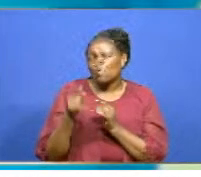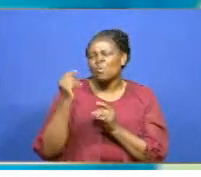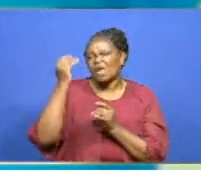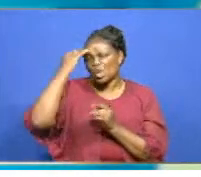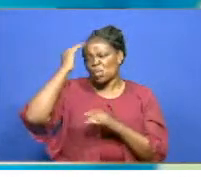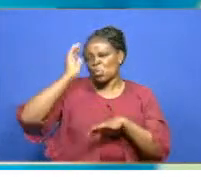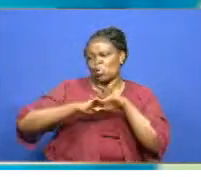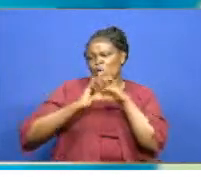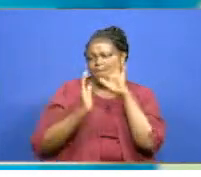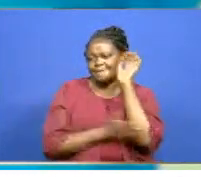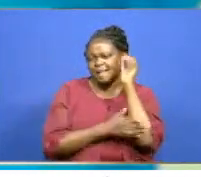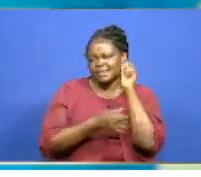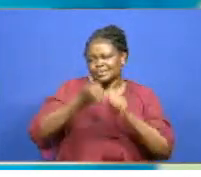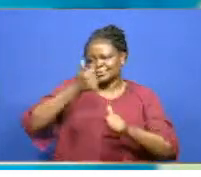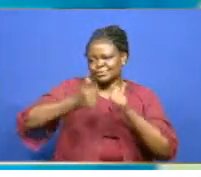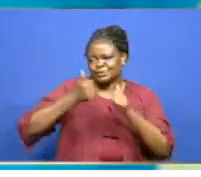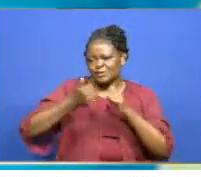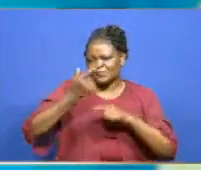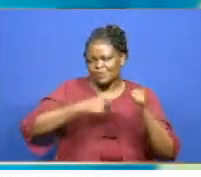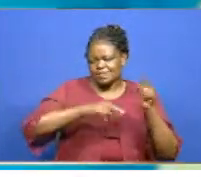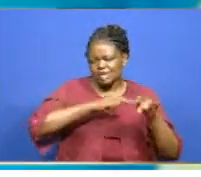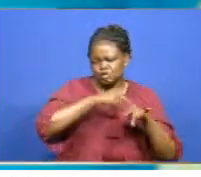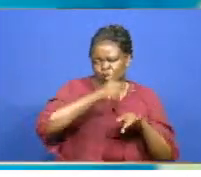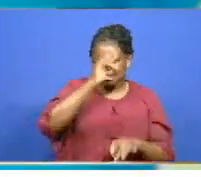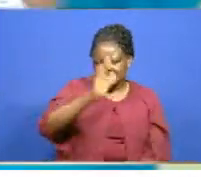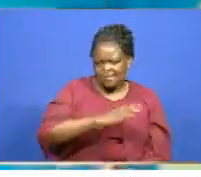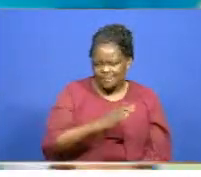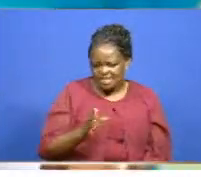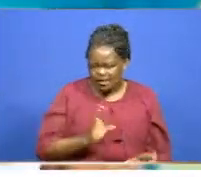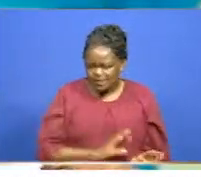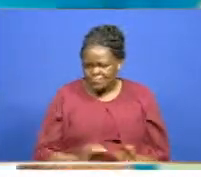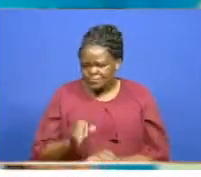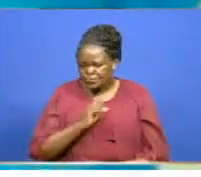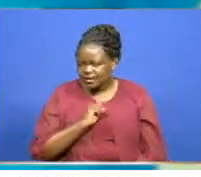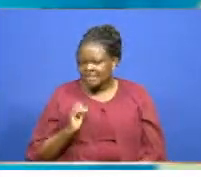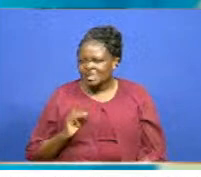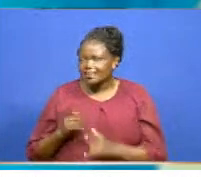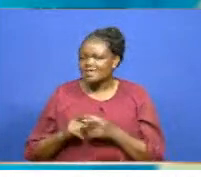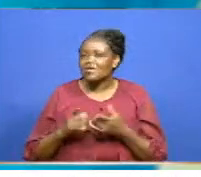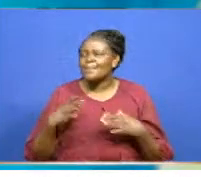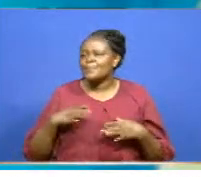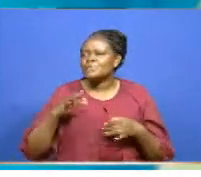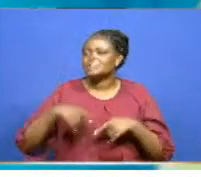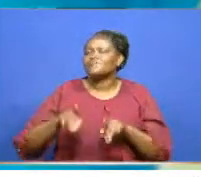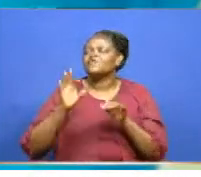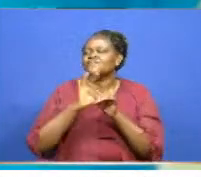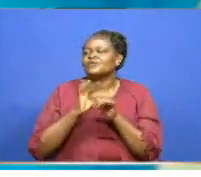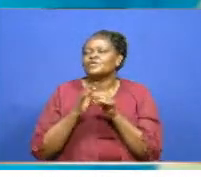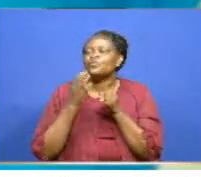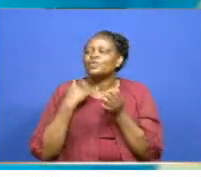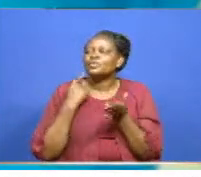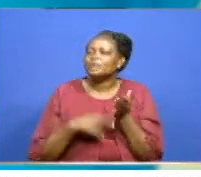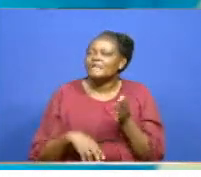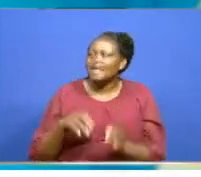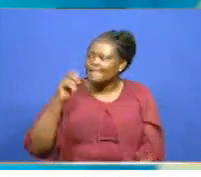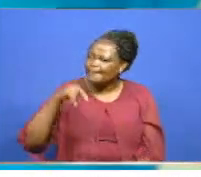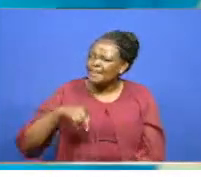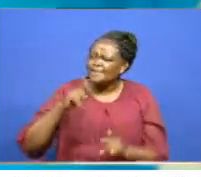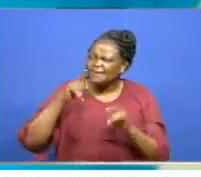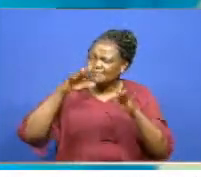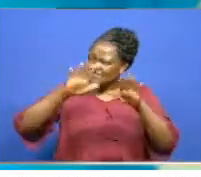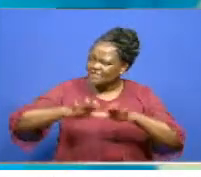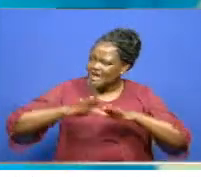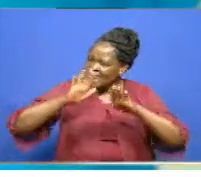mbichi. Itoke National Assembly ikuje Senate, ndio sasa irudi kwa wananchi. So tunataka wabunge pia nao wakuwe makini,